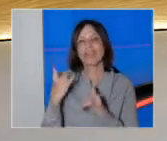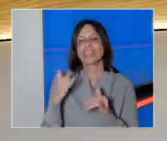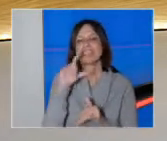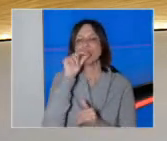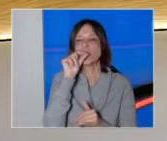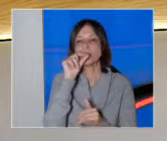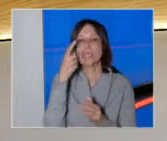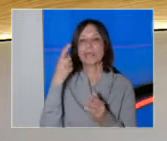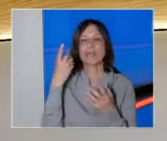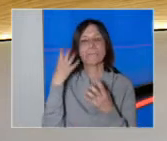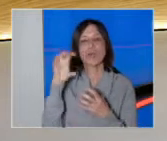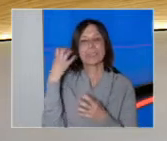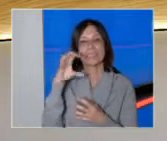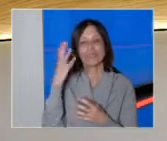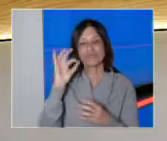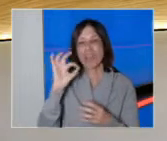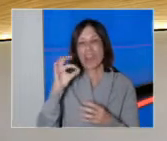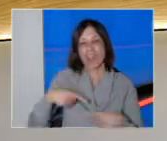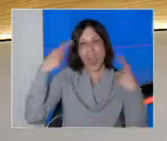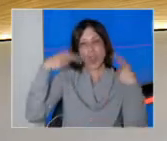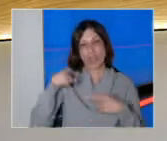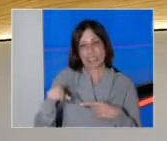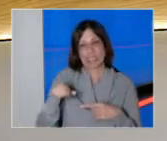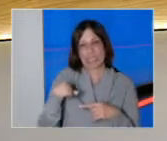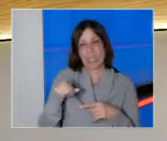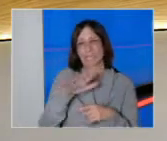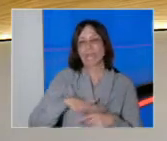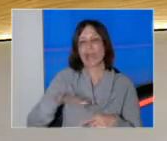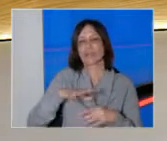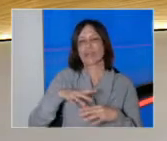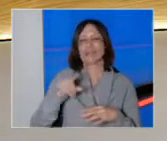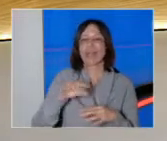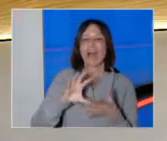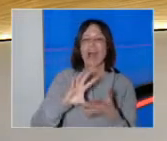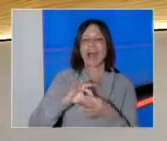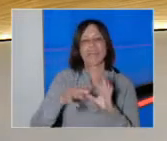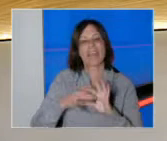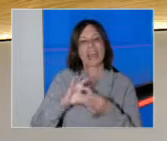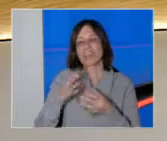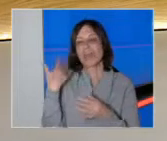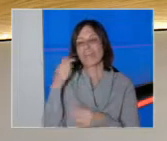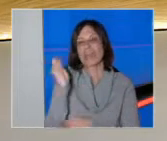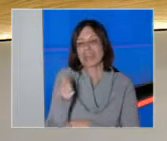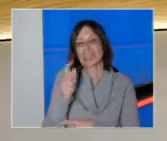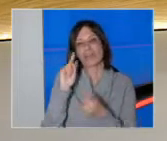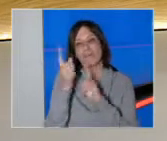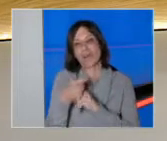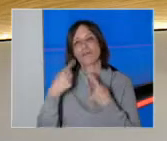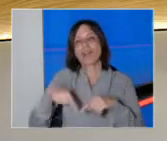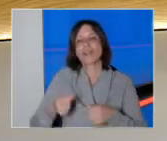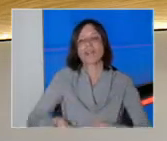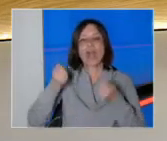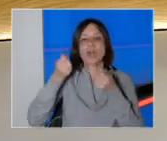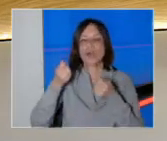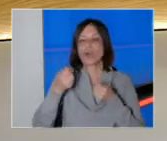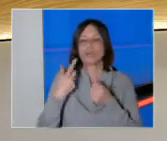הציוצים והפוסטים שעשו את היום הזה ברשת החברתית, ואיך הם באו לידי ביטוי כאן בכנסת ולהפך. בוועדת החינוך היה דרמה שהפכה את